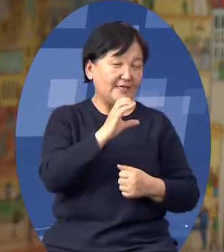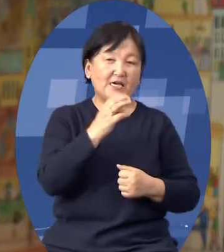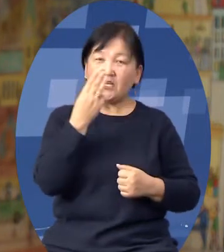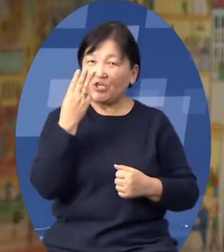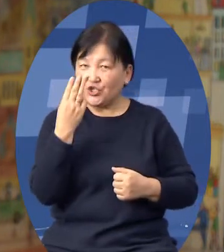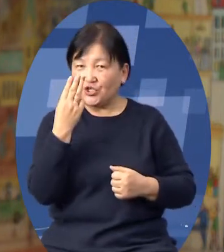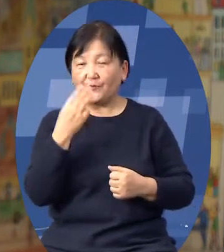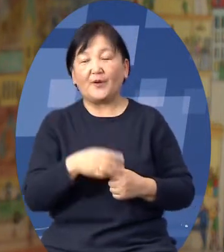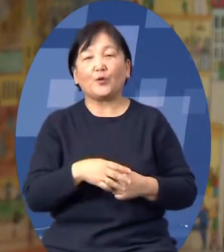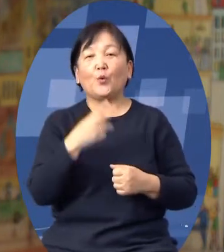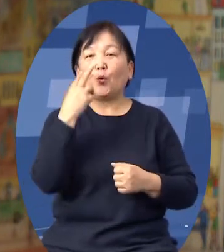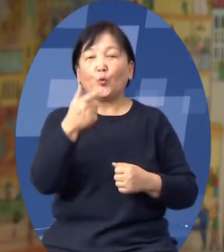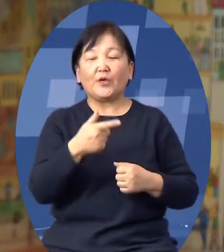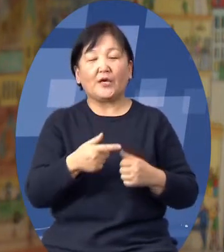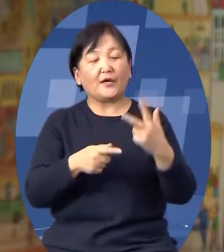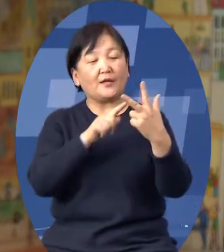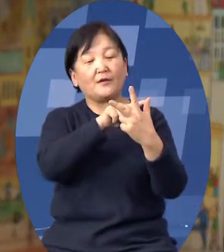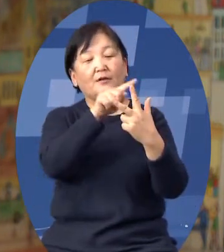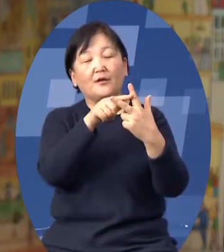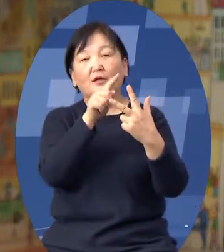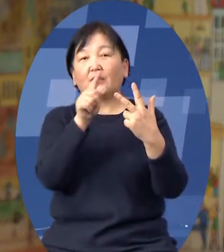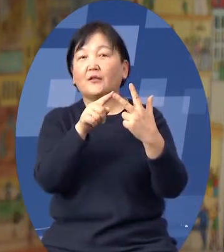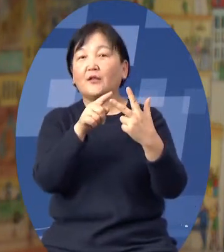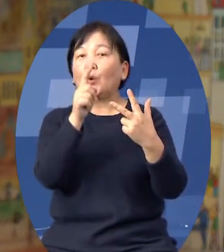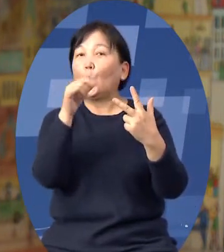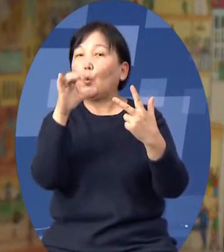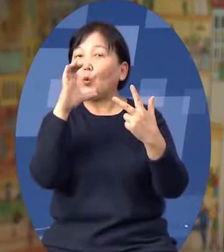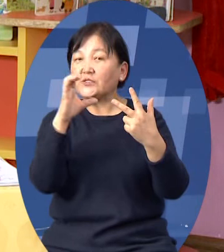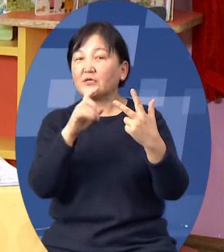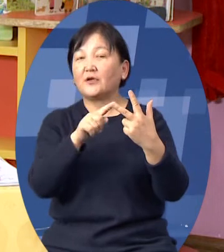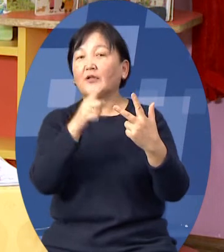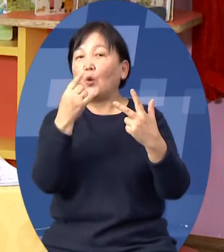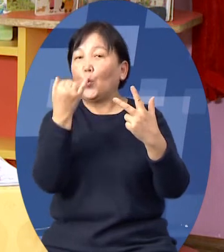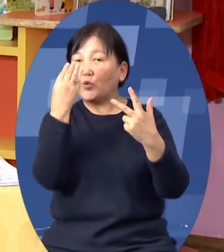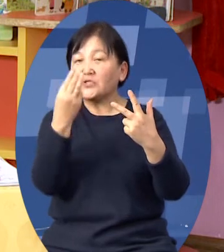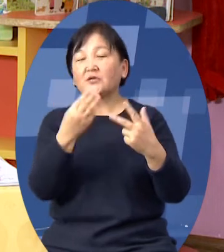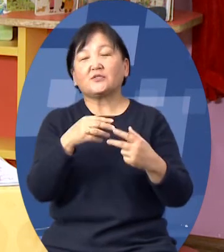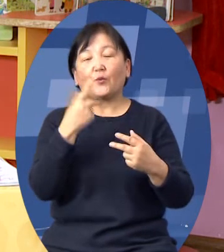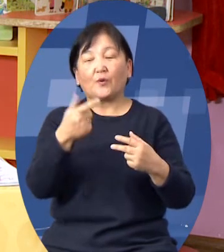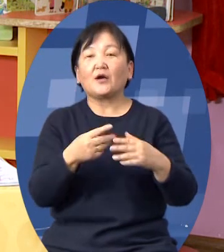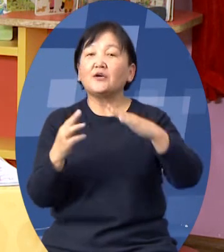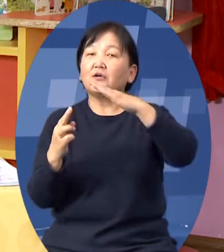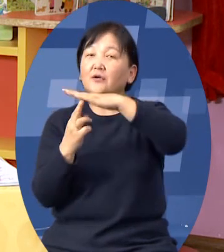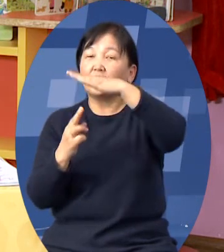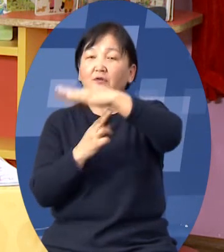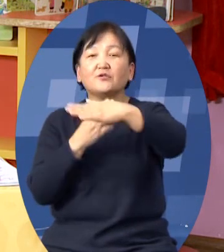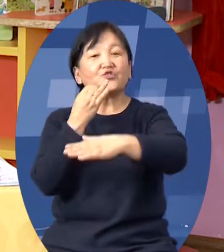үсэг маань үгийн төгсгөлд хилэгдэж байна. За, дараагийнхыг сонсоорой. Багш нь хэллээ шүү.